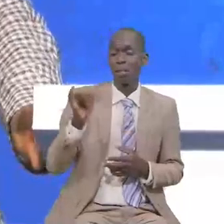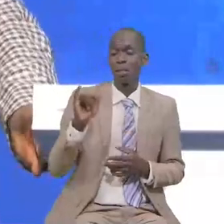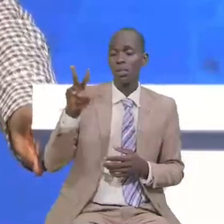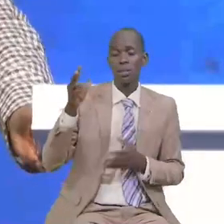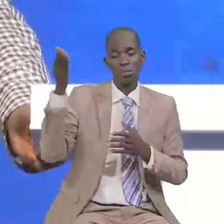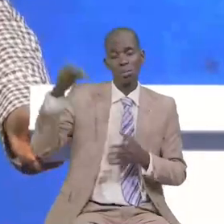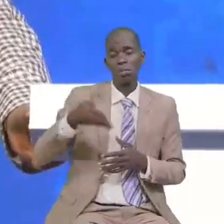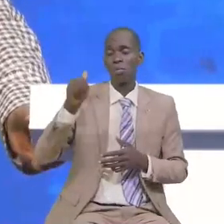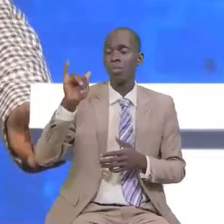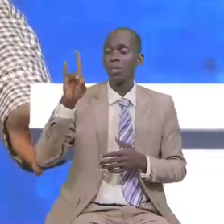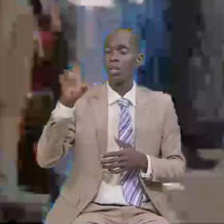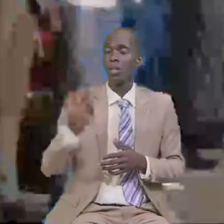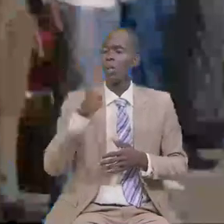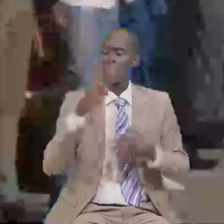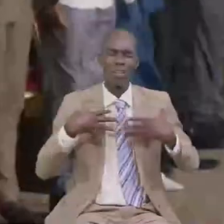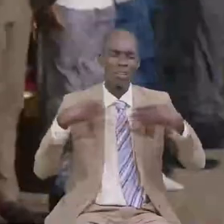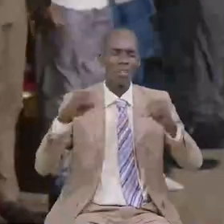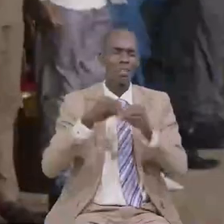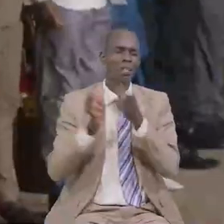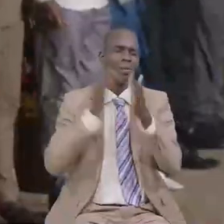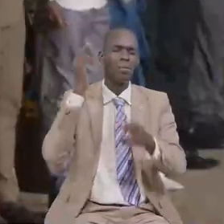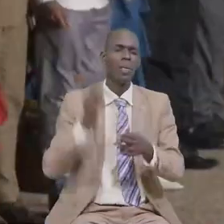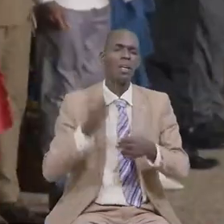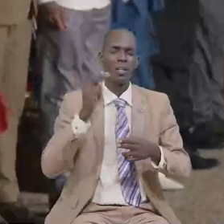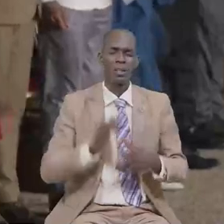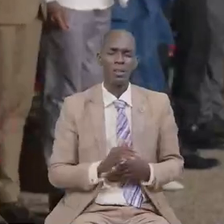VIH, soyez en guéri au nom de Jésus-Christ.